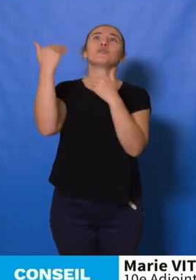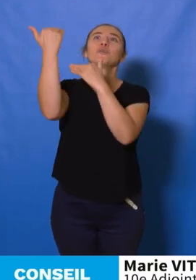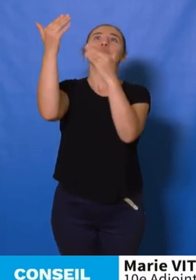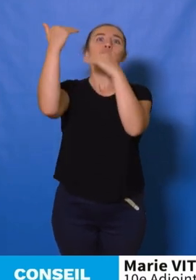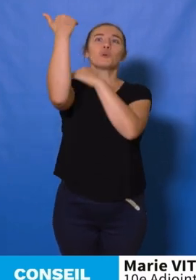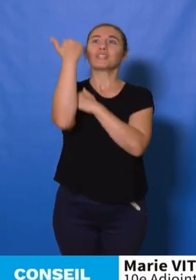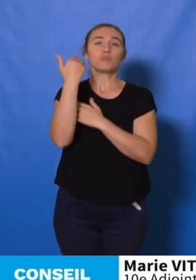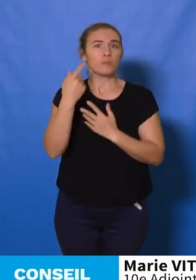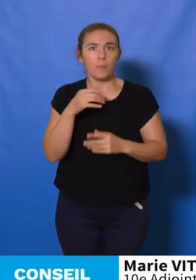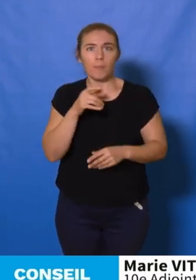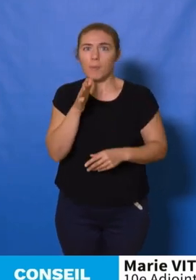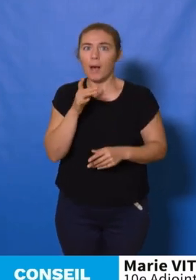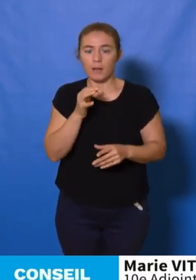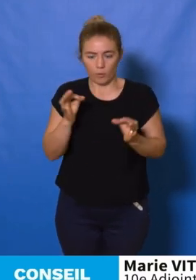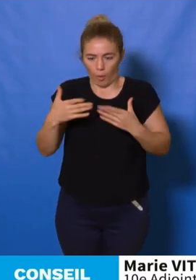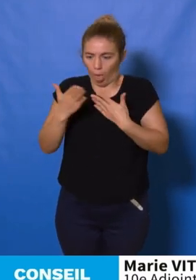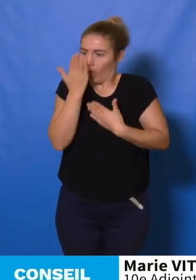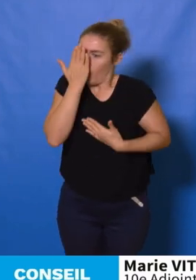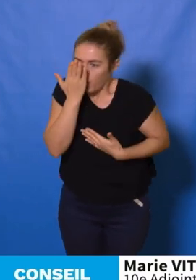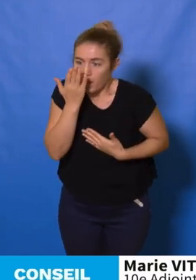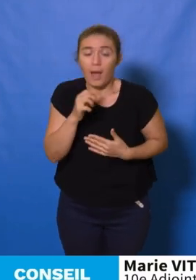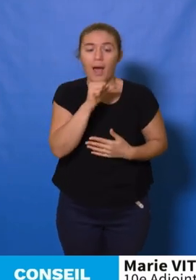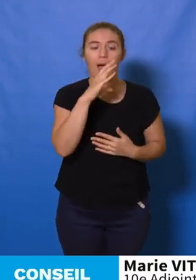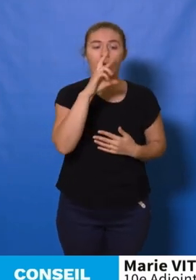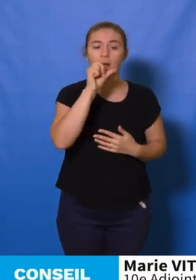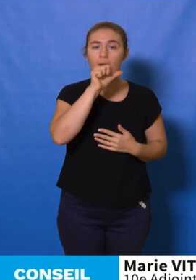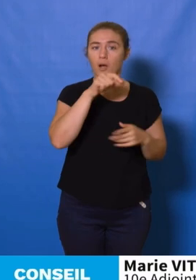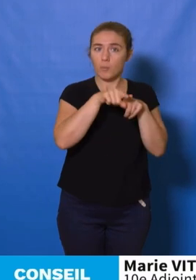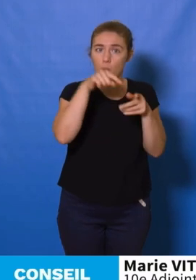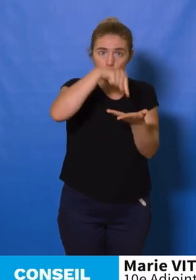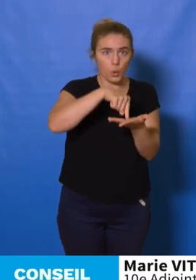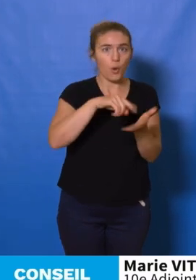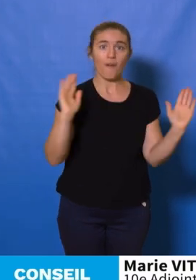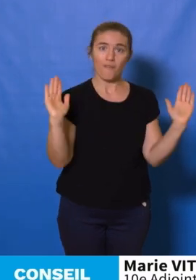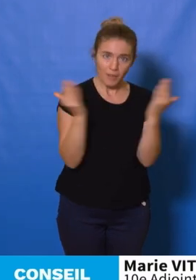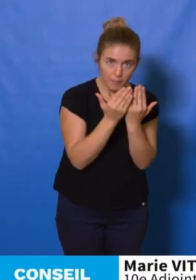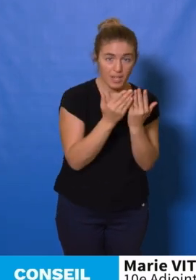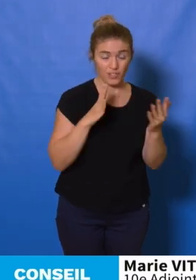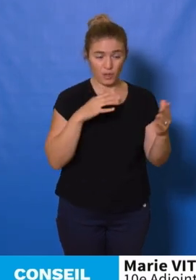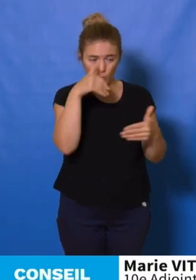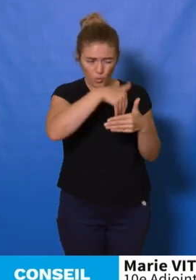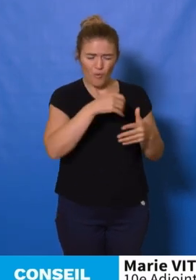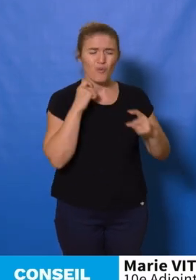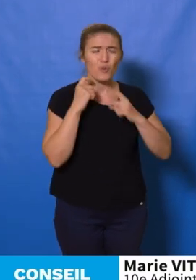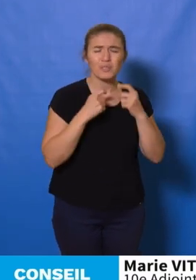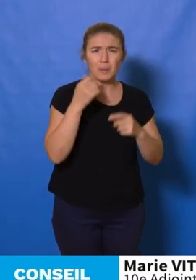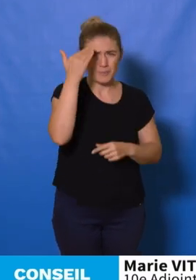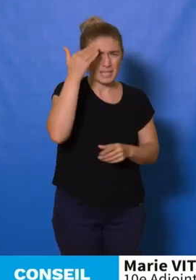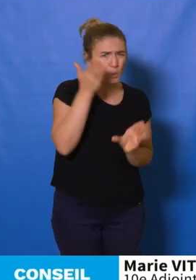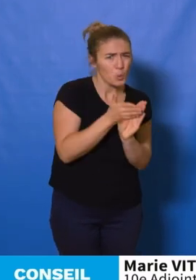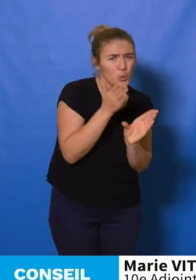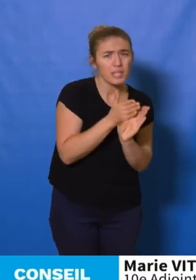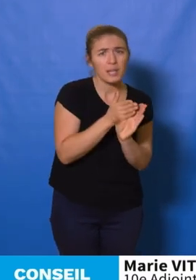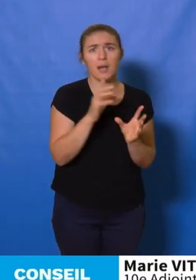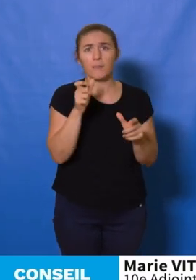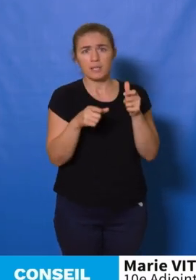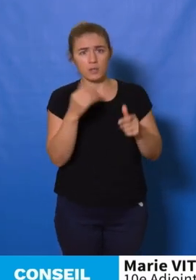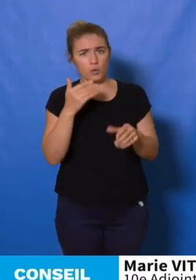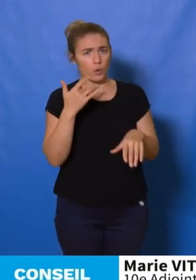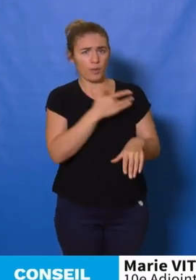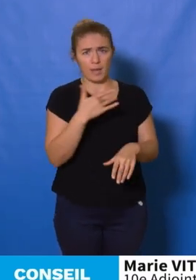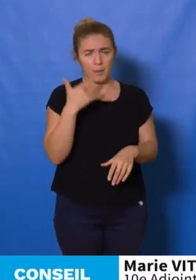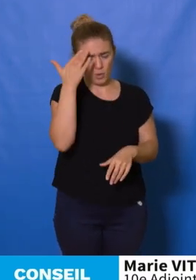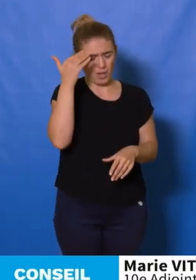séjour. Un CRA, c'est un lieu d'enfermement avec des violences psychologiques qui dégradent infiniment la santé mentale des personnes qui y